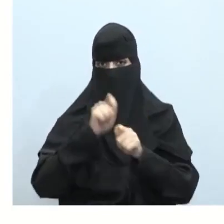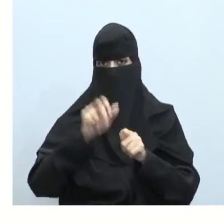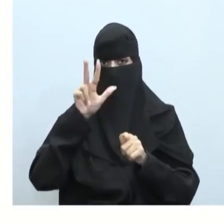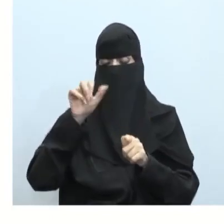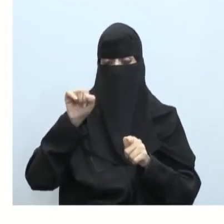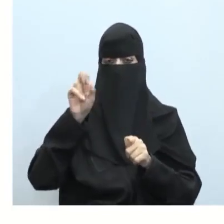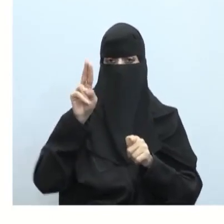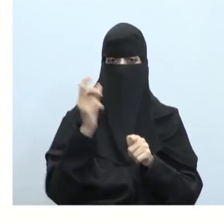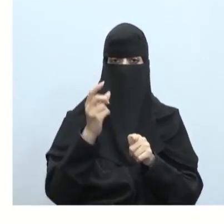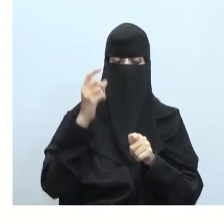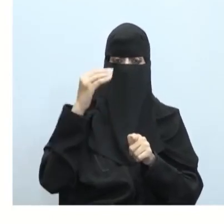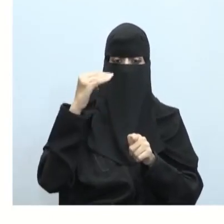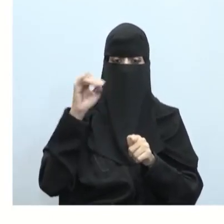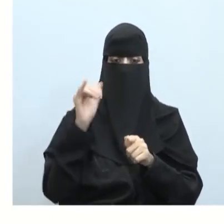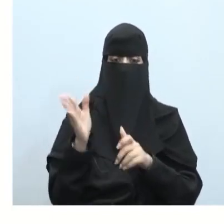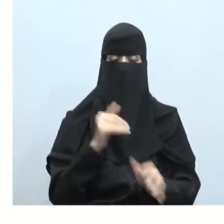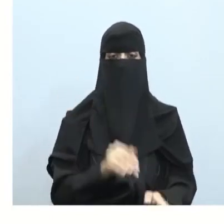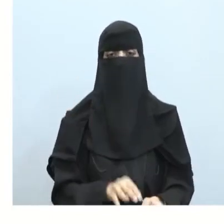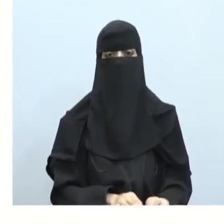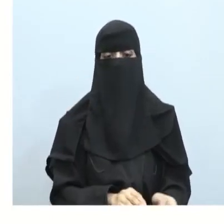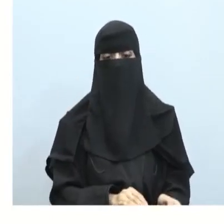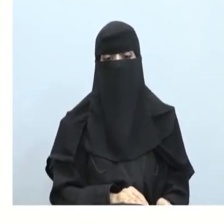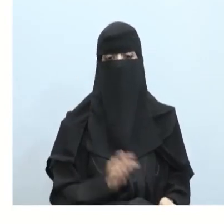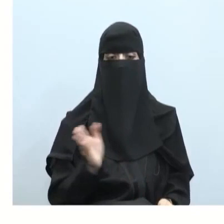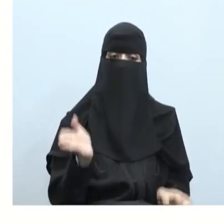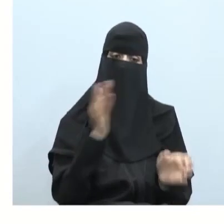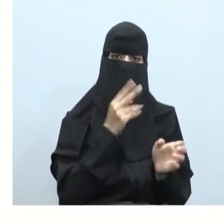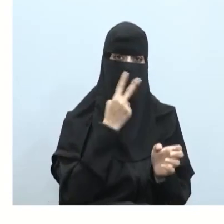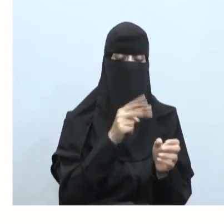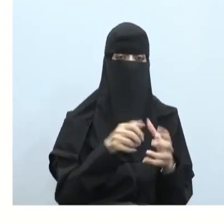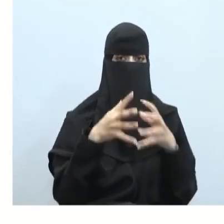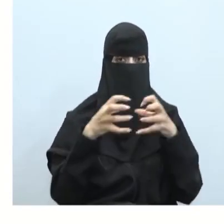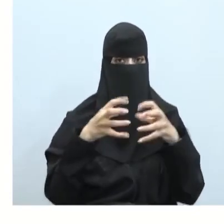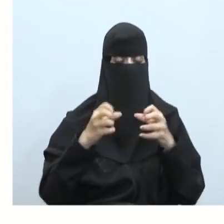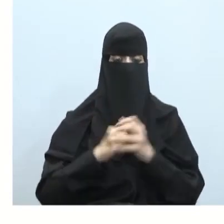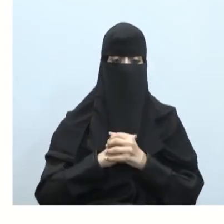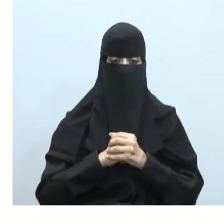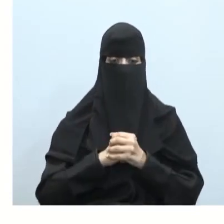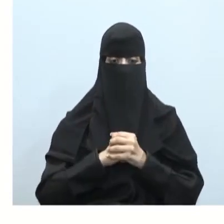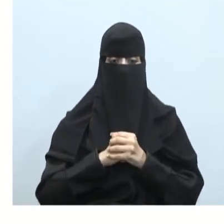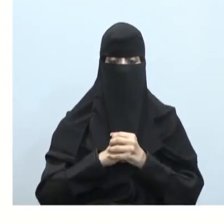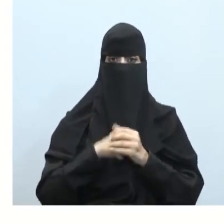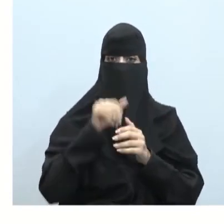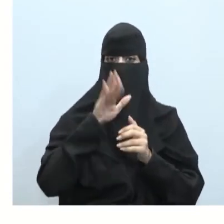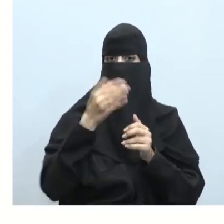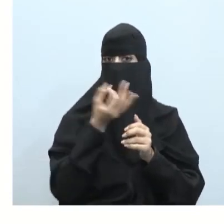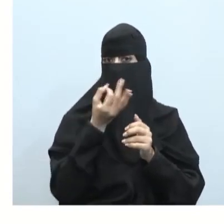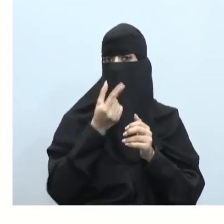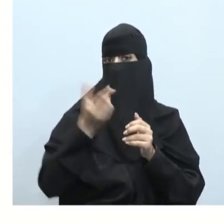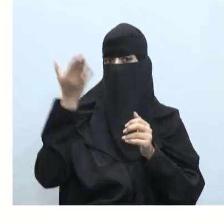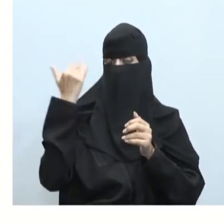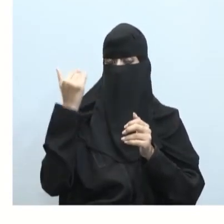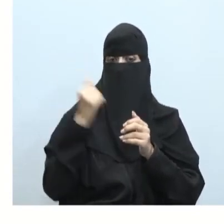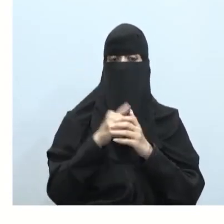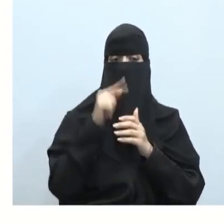المترجم ننتقل الان الى المفسر نلاحظ او اتفقنا او تحدثنا سابقا